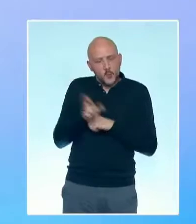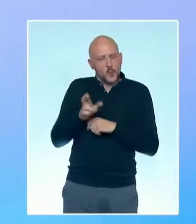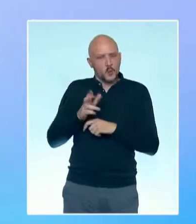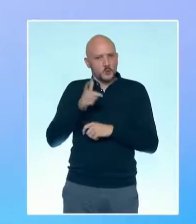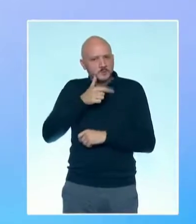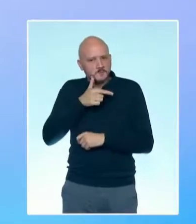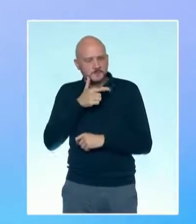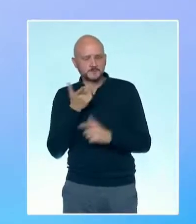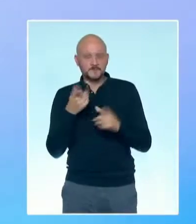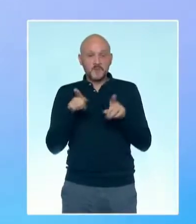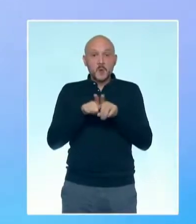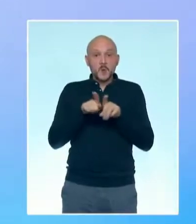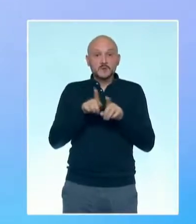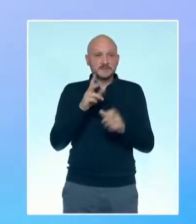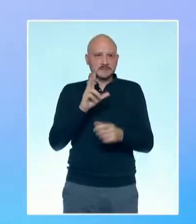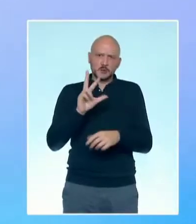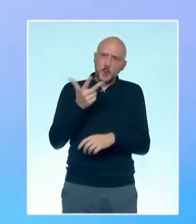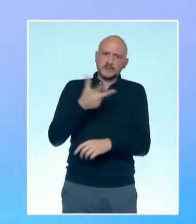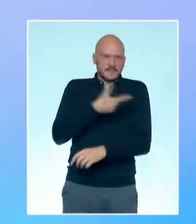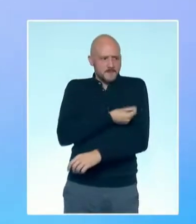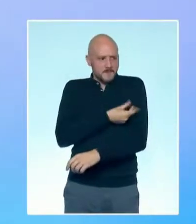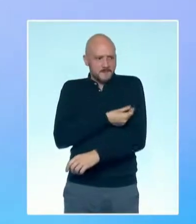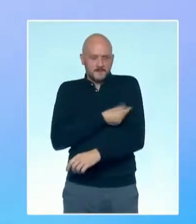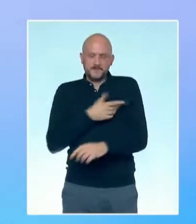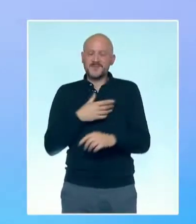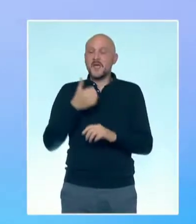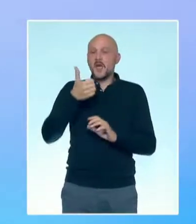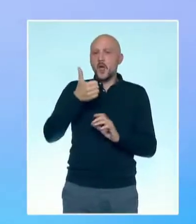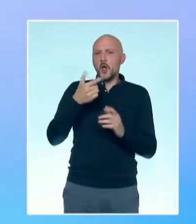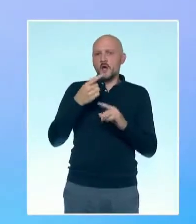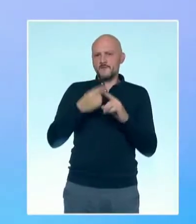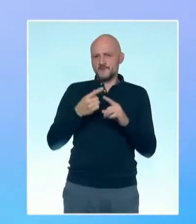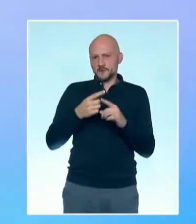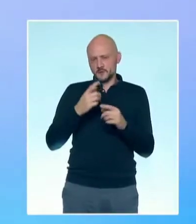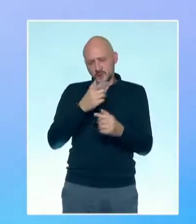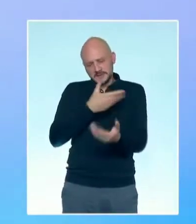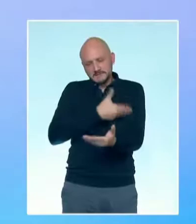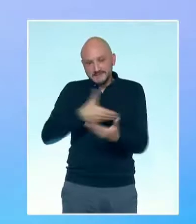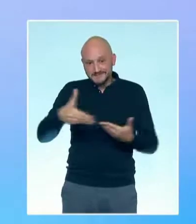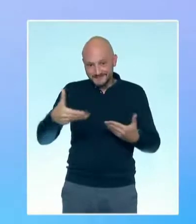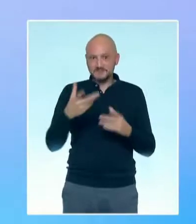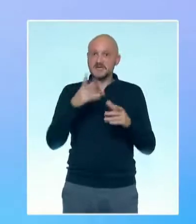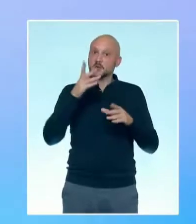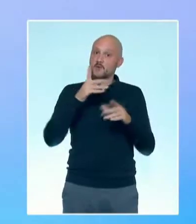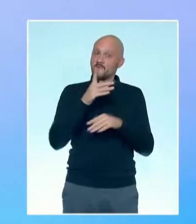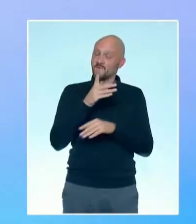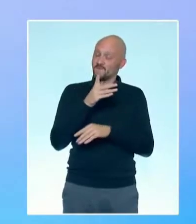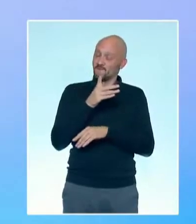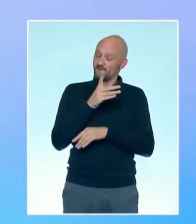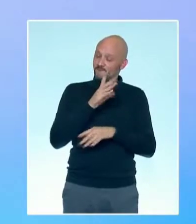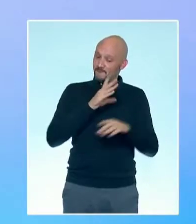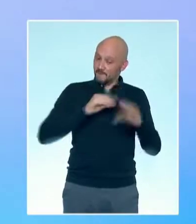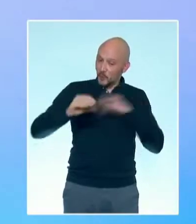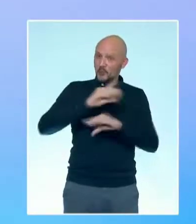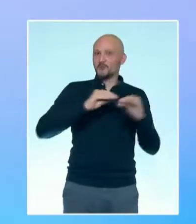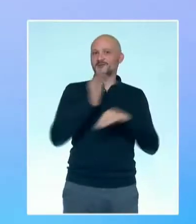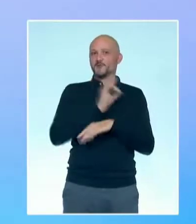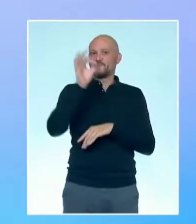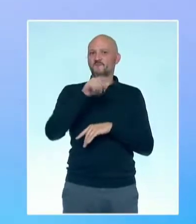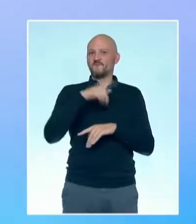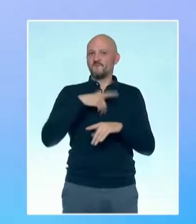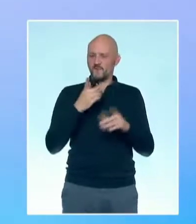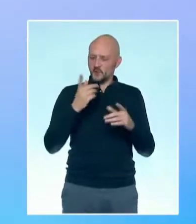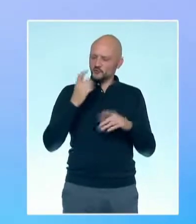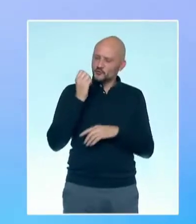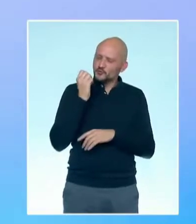couverture vaccinale de rappel. 1,5 million de Français reçoit un rappel de vaccination par jour. Ces éléments nous permettent d'avoir déjà peut-être un premier effet de